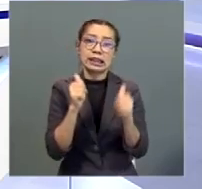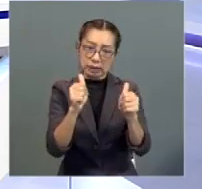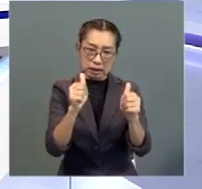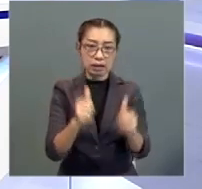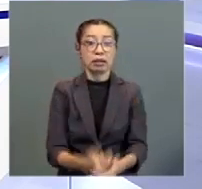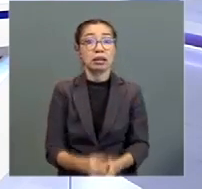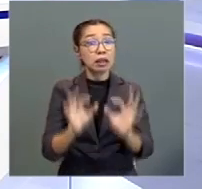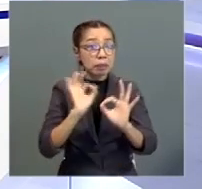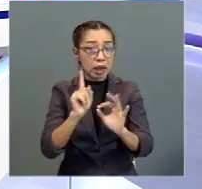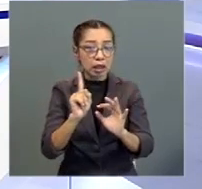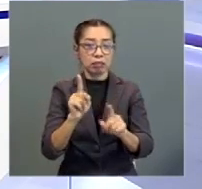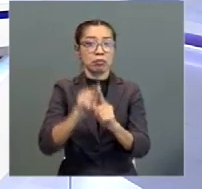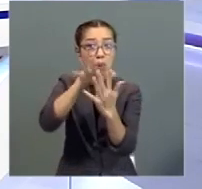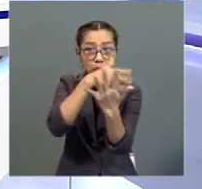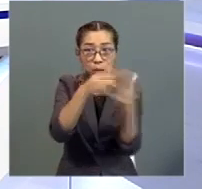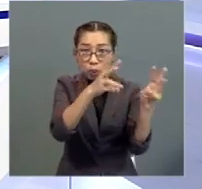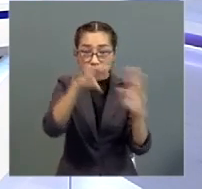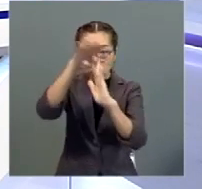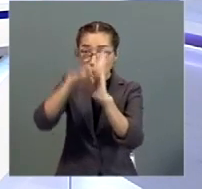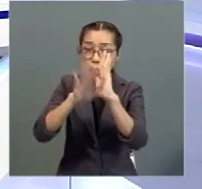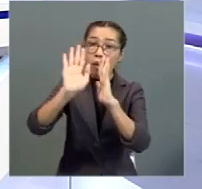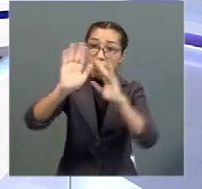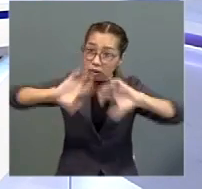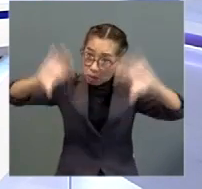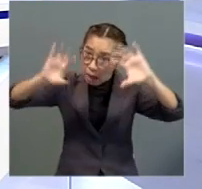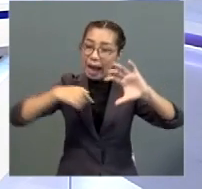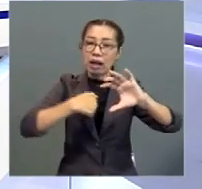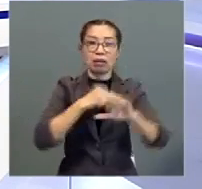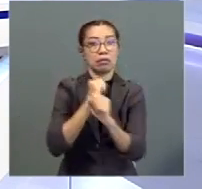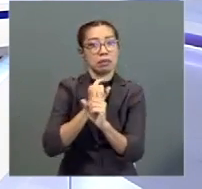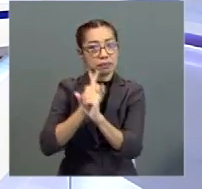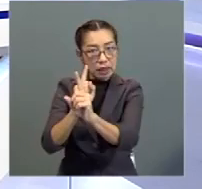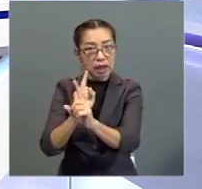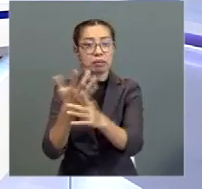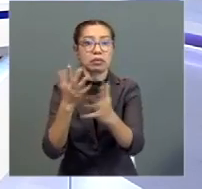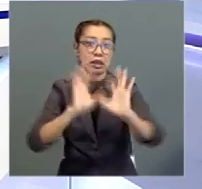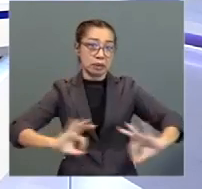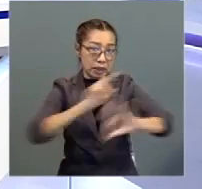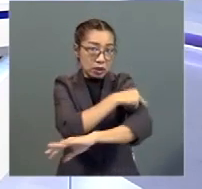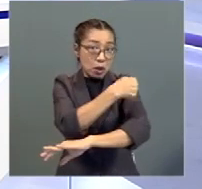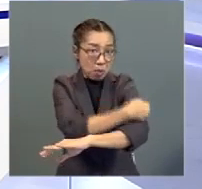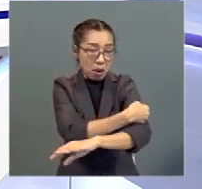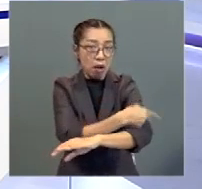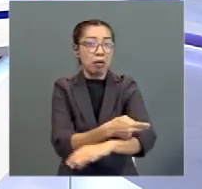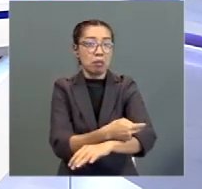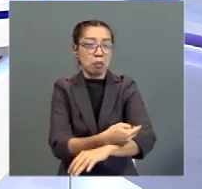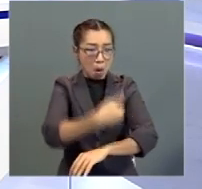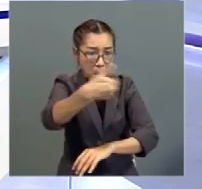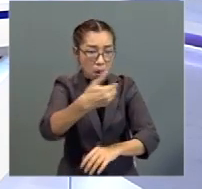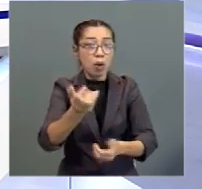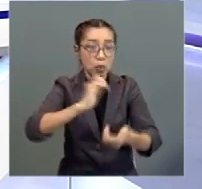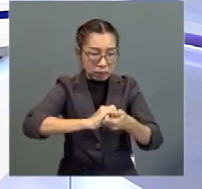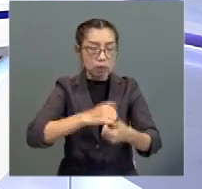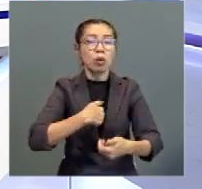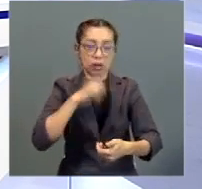คือการปฏิบัติตามมาตรการต่างๆที่ทางรัฐบาลทางผู้เกี่ยวข้องโดยเฉพาะบุคลากรทางการแพทย์เนี่ยขอความร่วมมือนะครับก